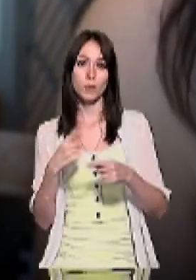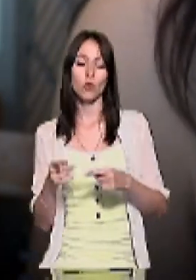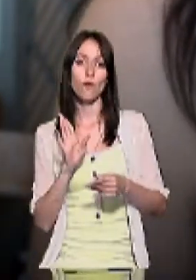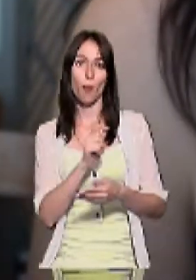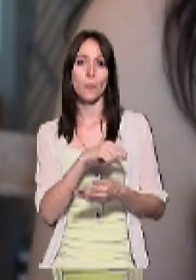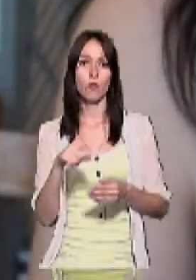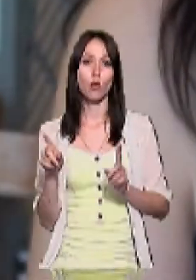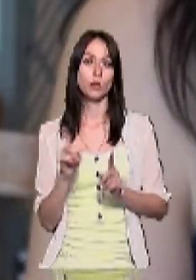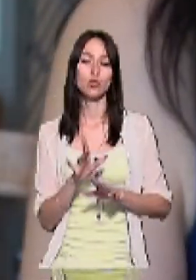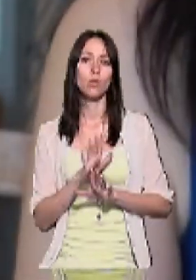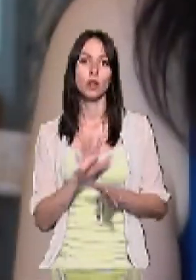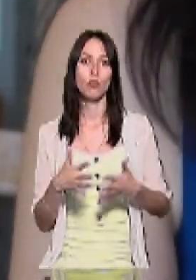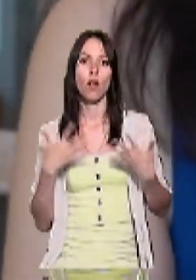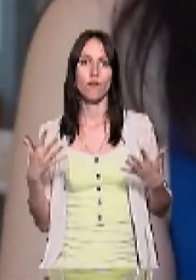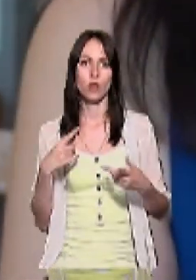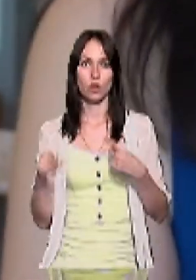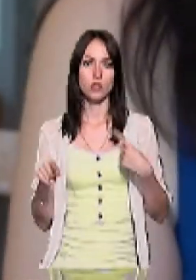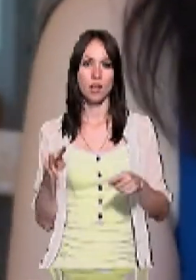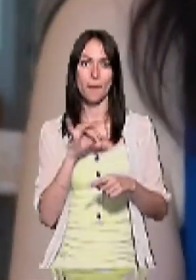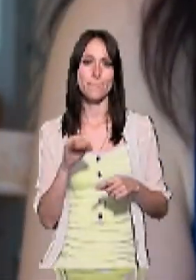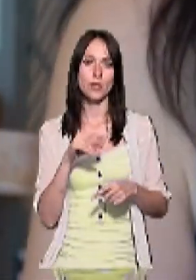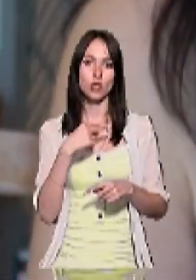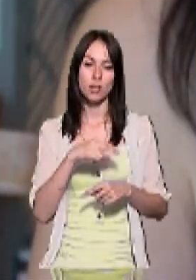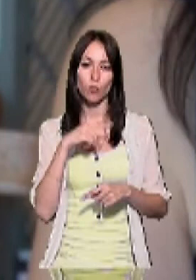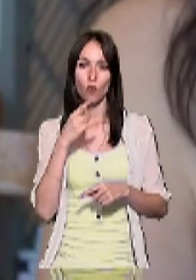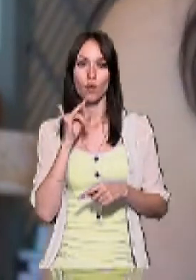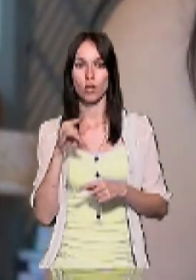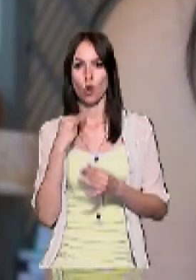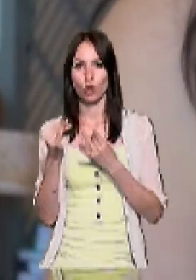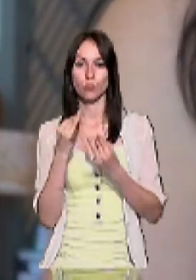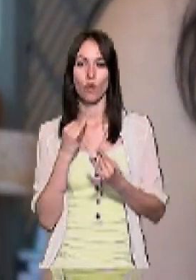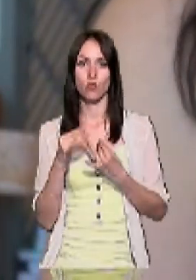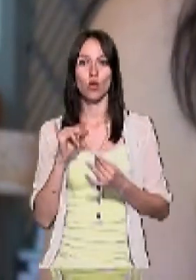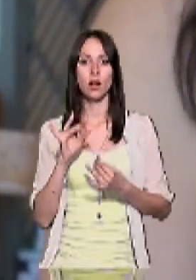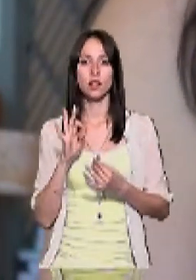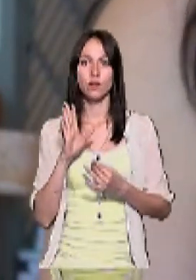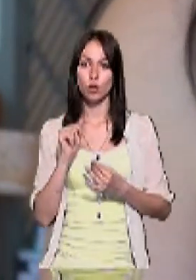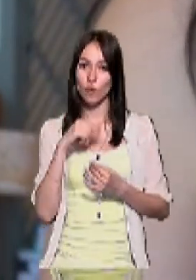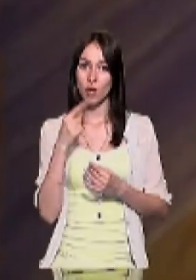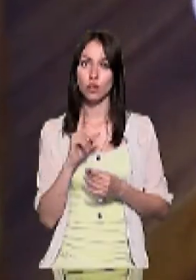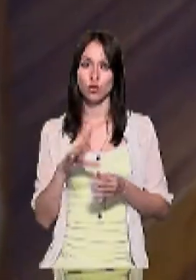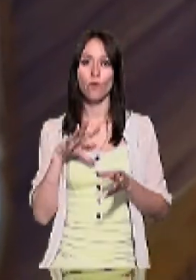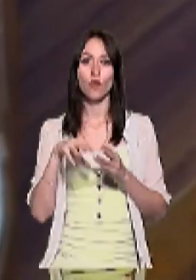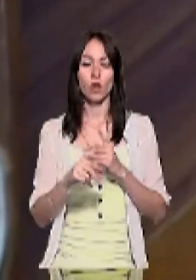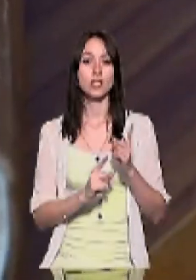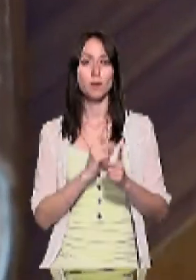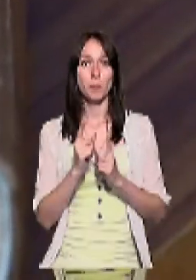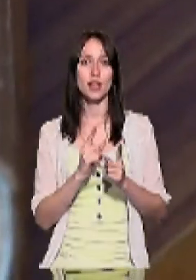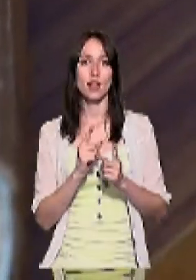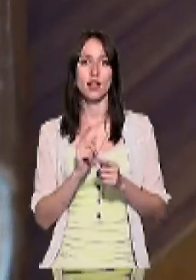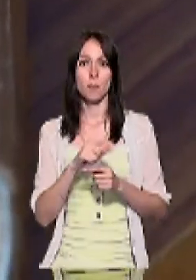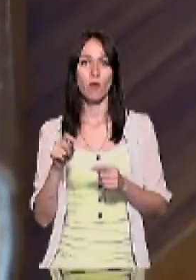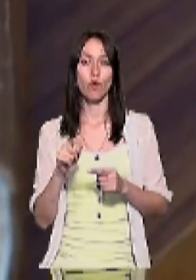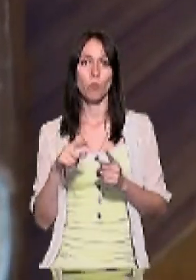правопис, щоб не було великої прірви між літературною мовою і розмовною. Літвінова каже, впроваджуватимуть змінений правопис